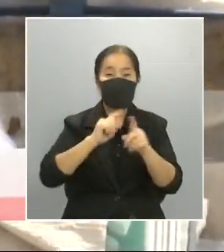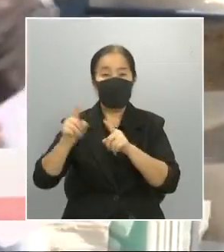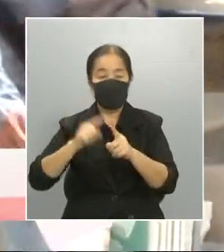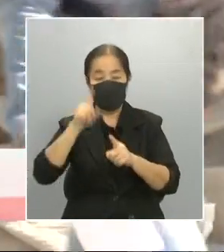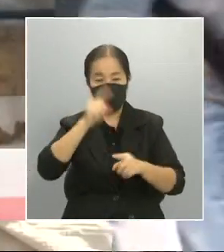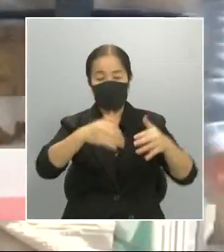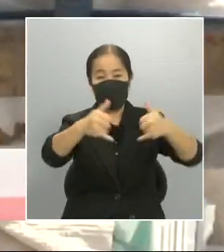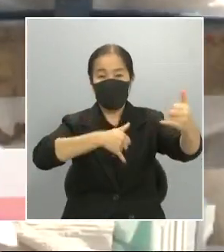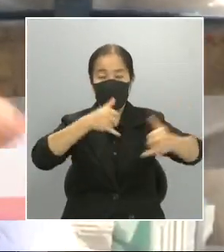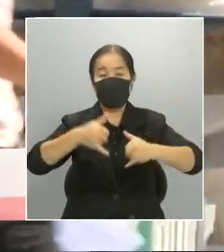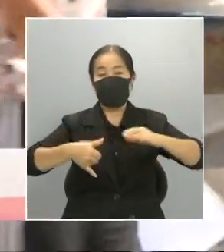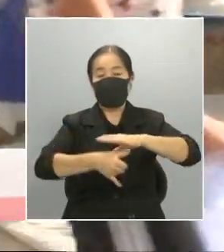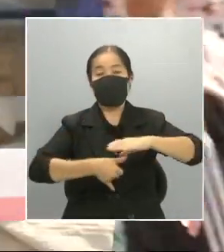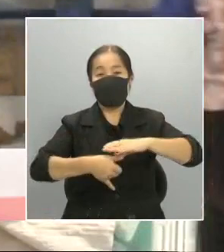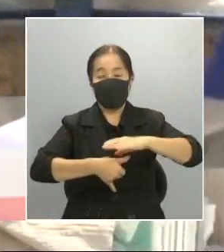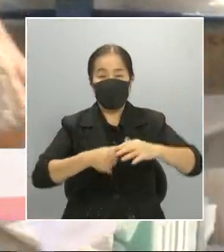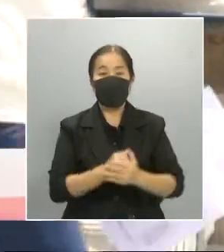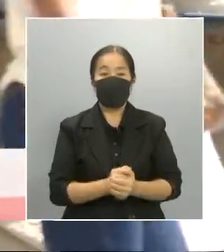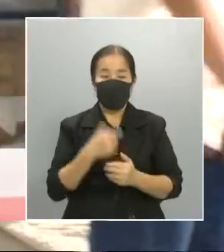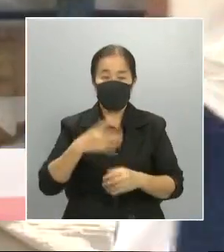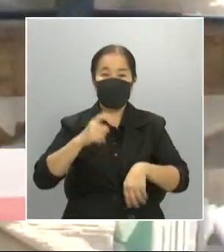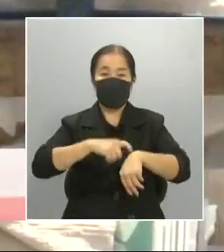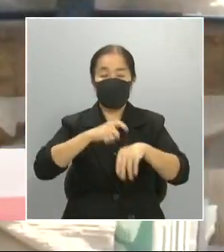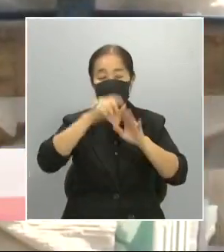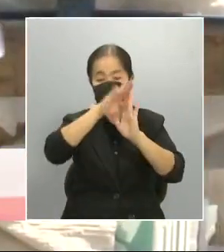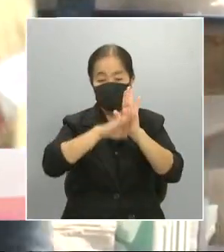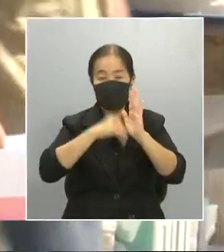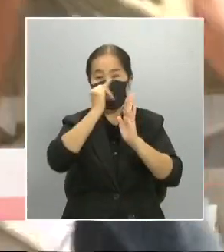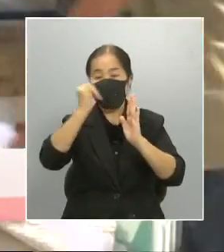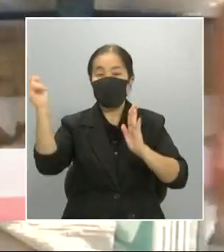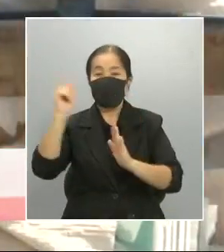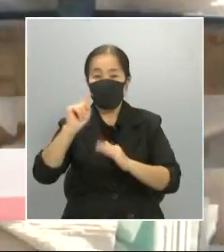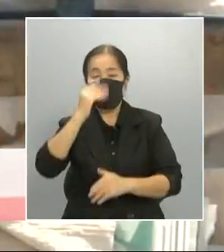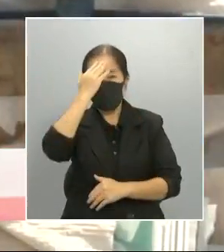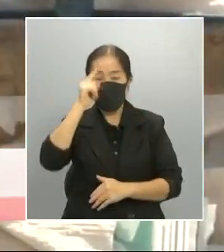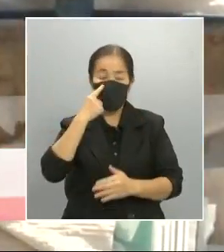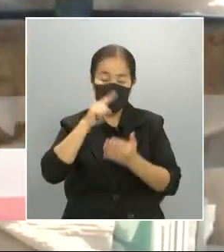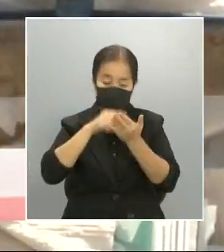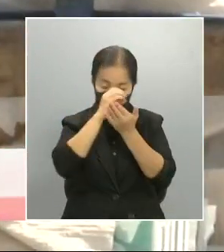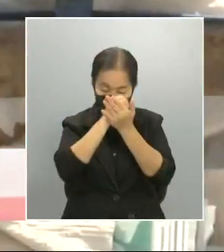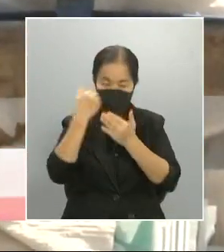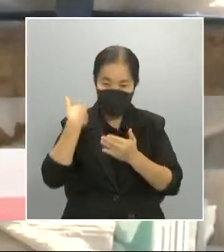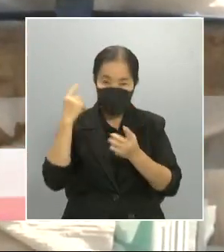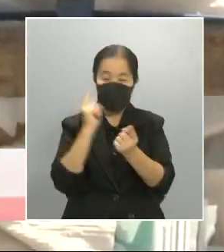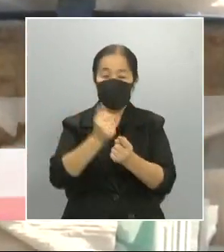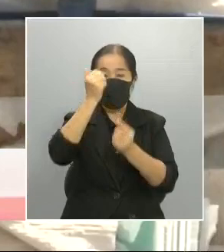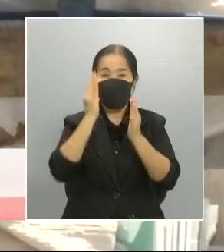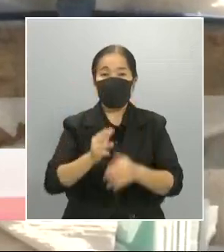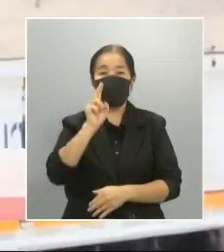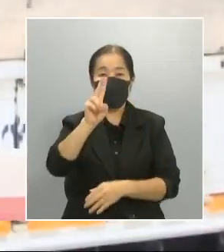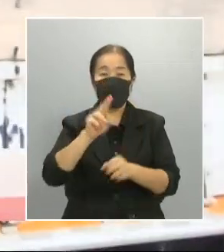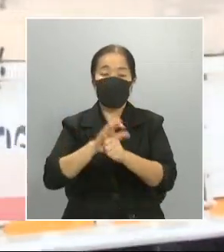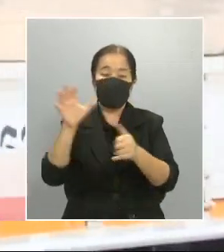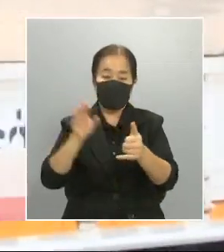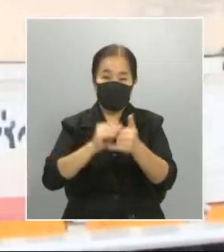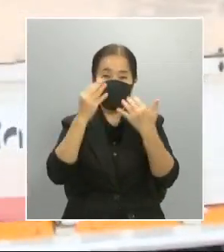ครับนี้เนี่ยนะแล้วค่อยเปิดทำลายด้วยเพราะว่าผลตรวจคัดกรองเลยไปเจอสองคนนะครับเป็นสองคนงานติดเชื้อโควิช